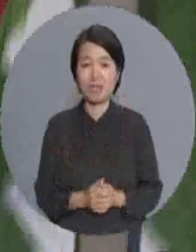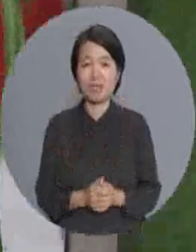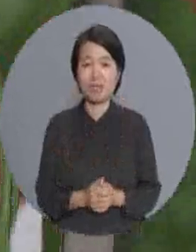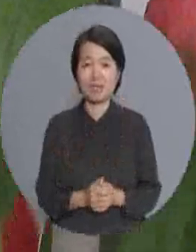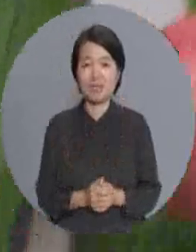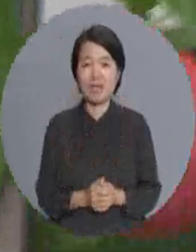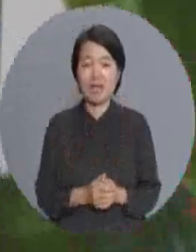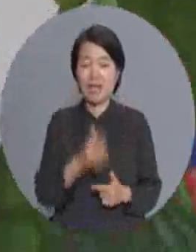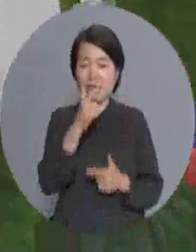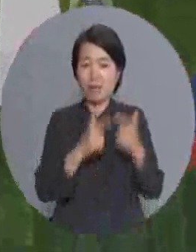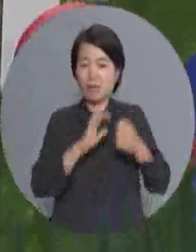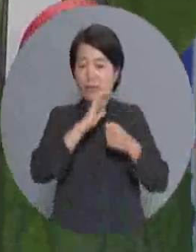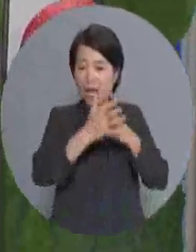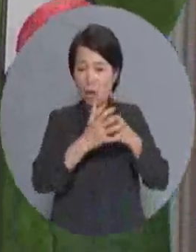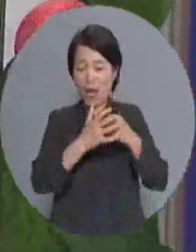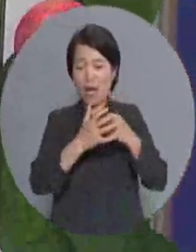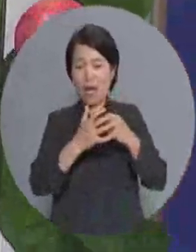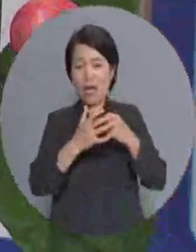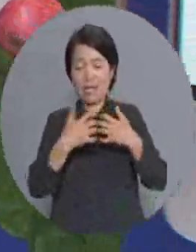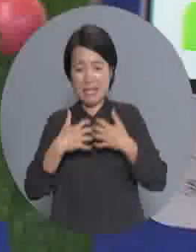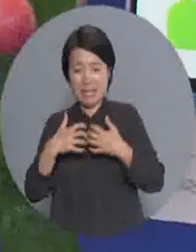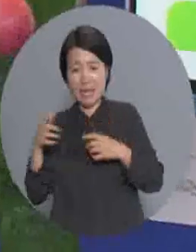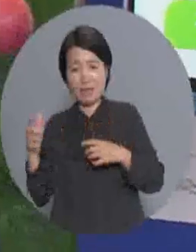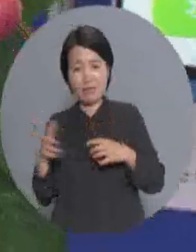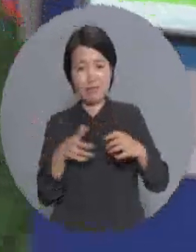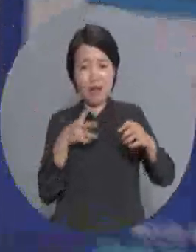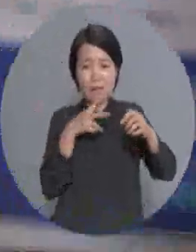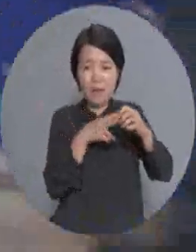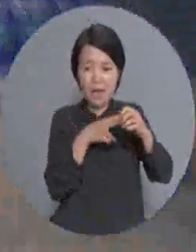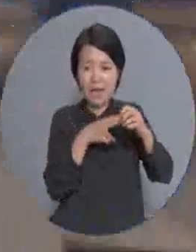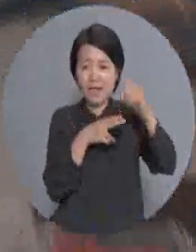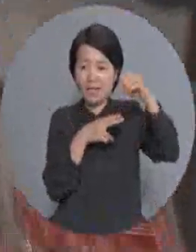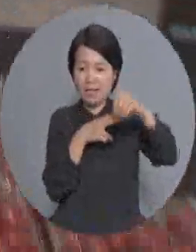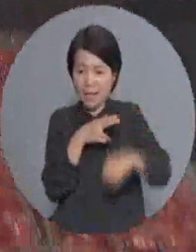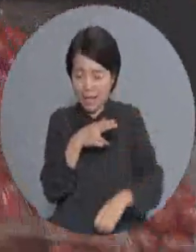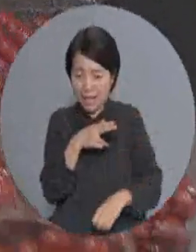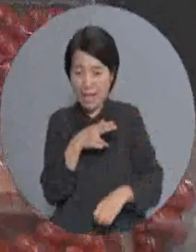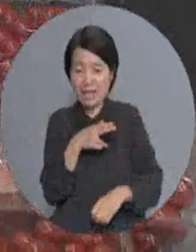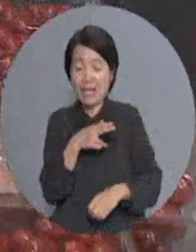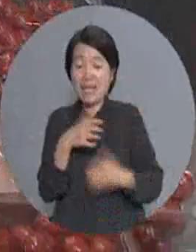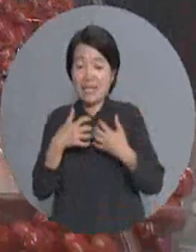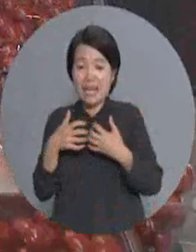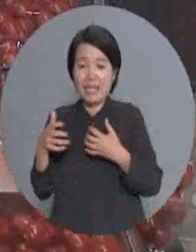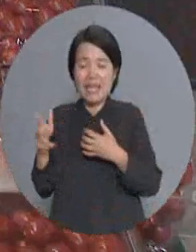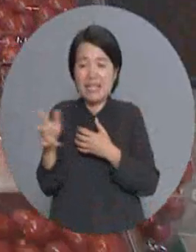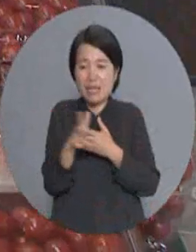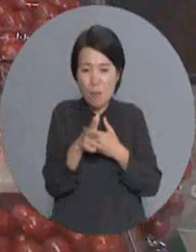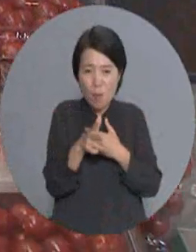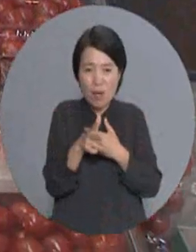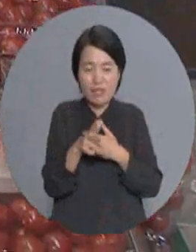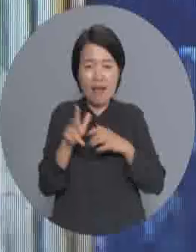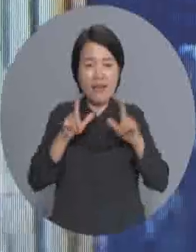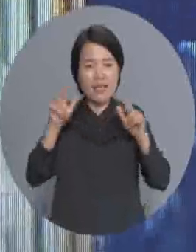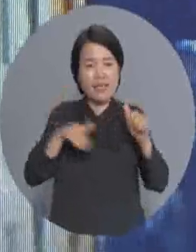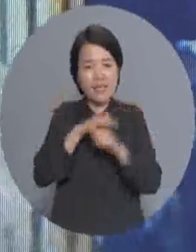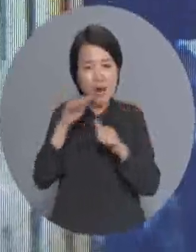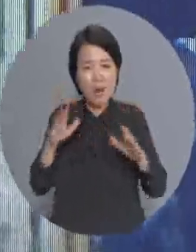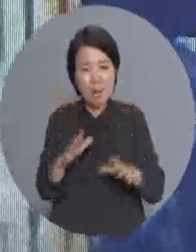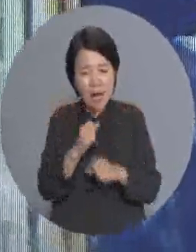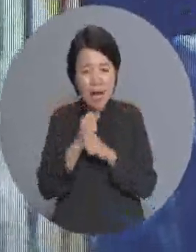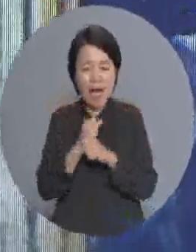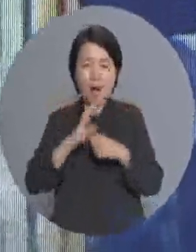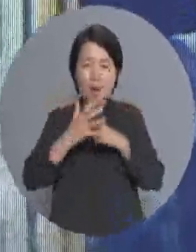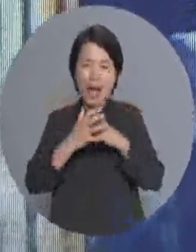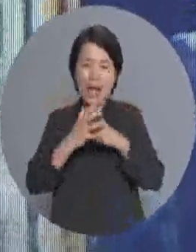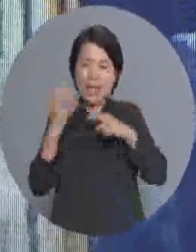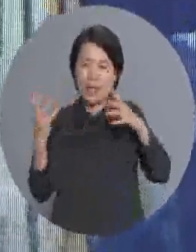로봇이 나무에서 사과를 골라 수확합니다. 센서를 탑재한 카메라는 기상 상황이 어떤지, 과일이